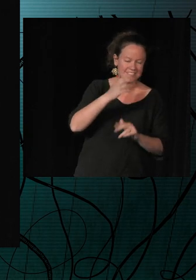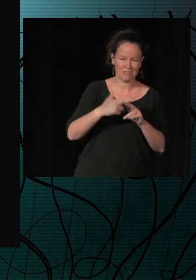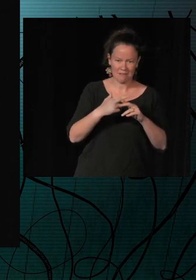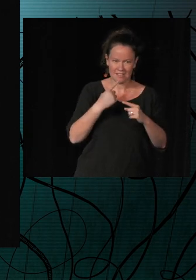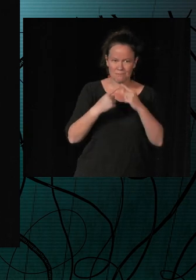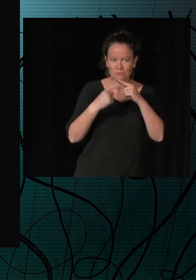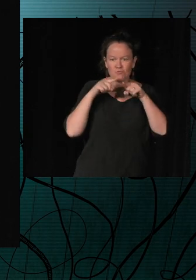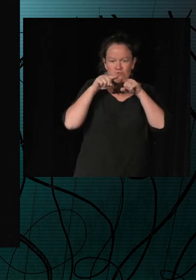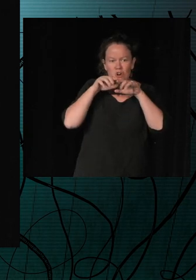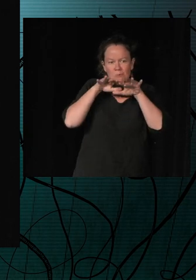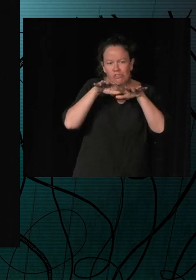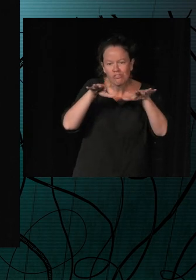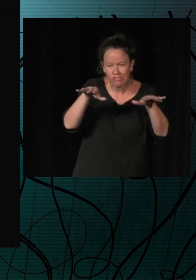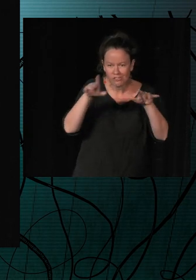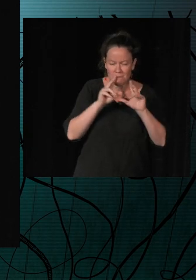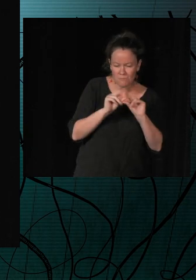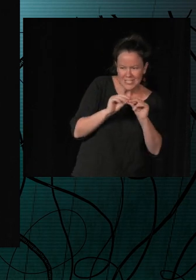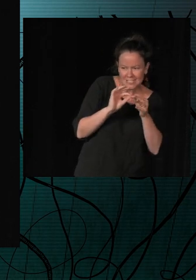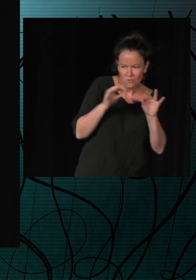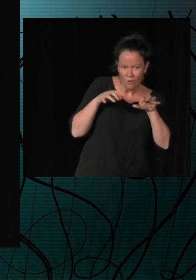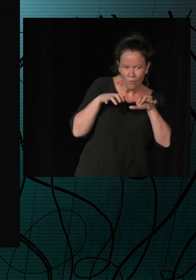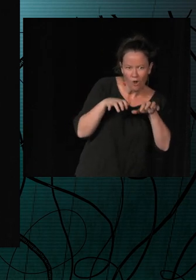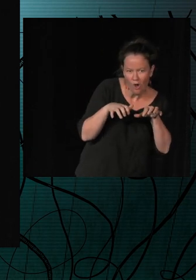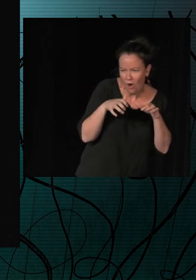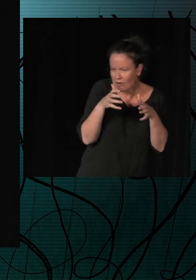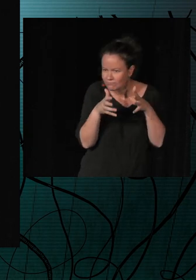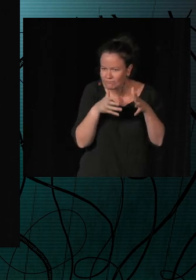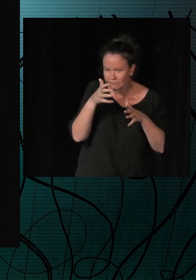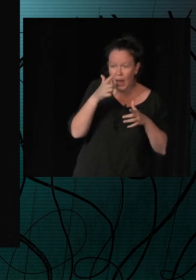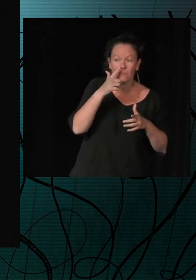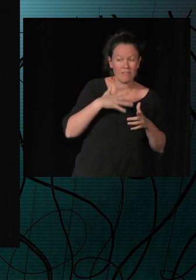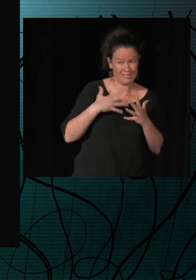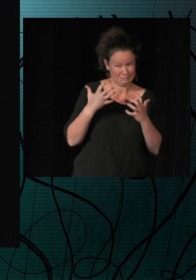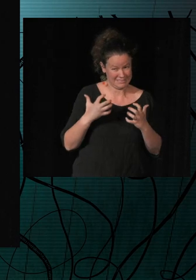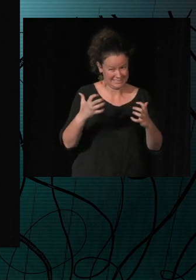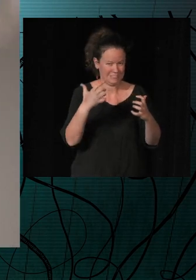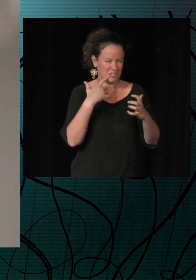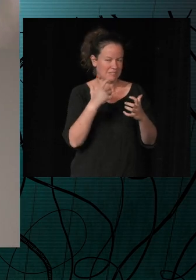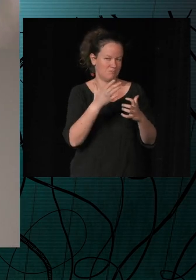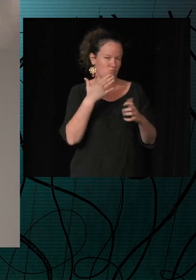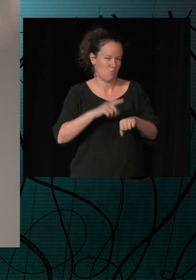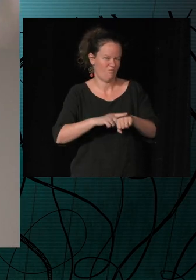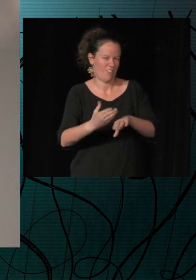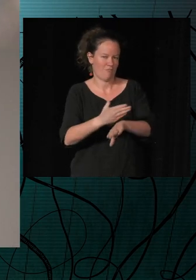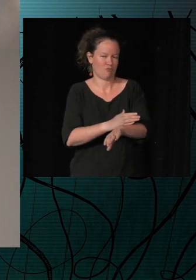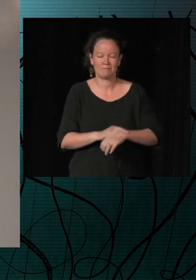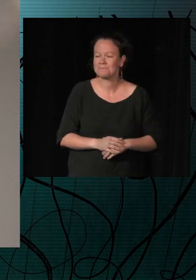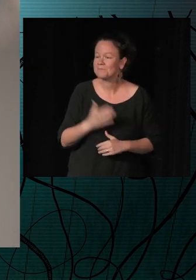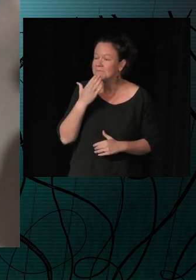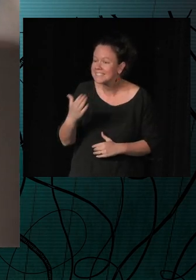d'horreur au rendez-vous si vous êtes dans le coin passé il y aura sûrement du monde donc n'arrivez pas trop tard merci encore et puis bonne